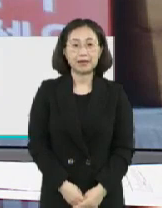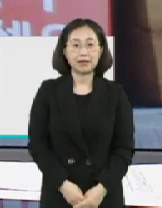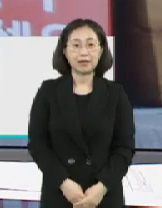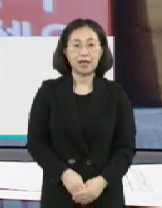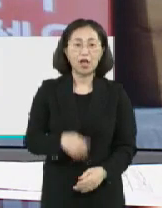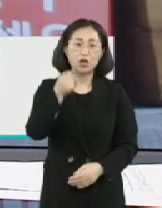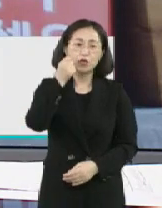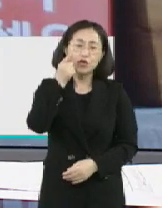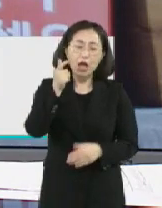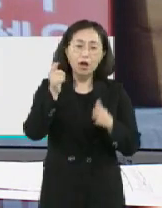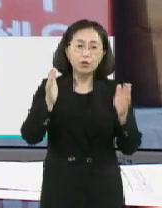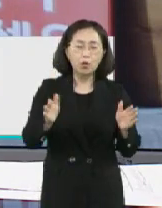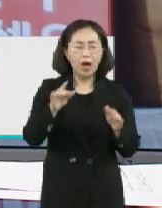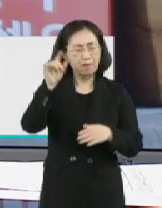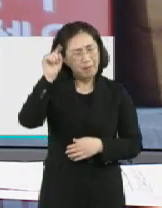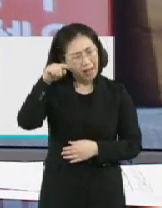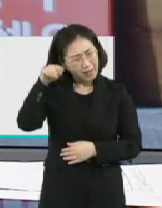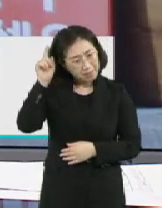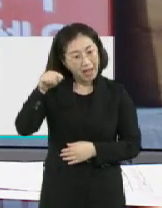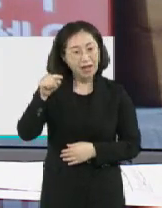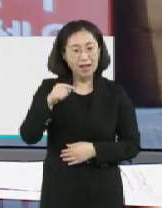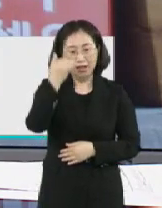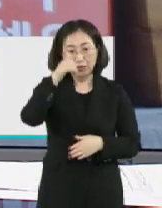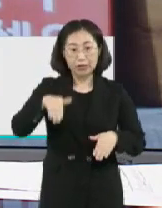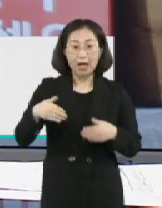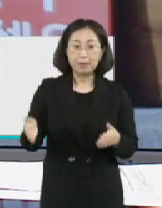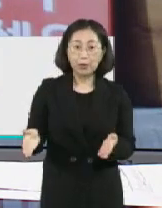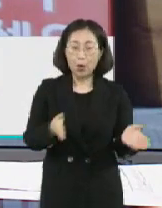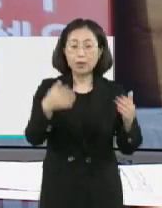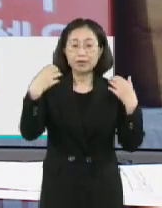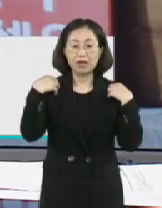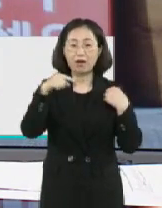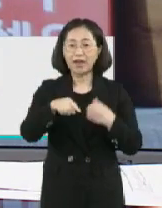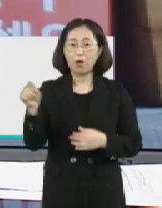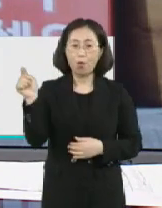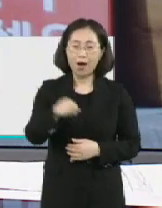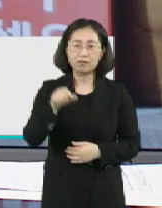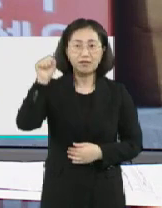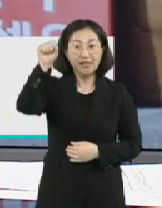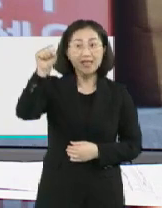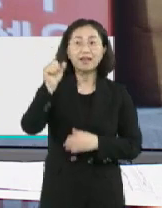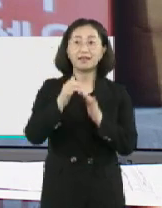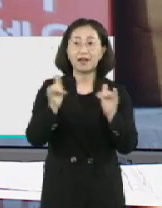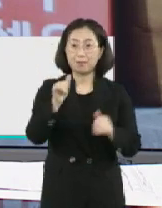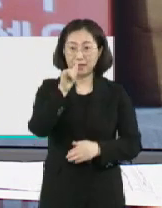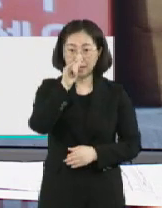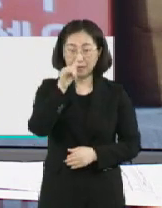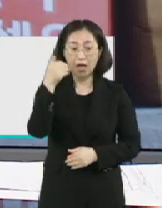반년 가까이 거의 매일 충남 도청을 찾아 시위를 이어가는 사람들이 있습니다.